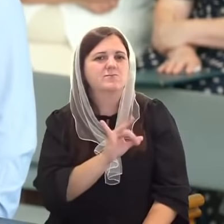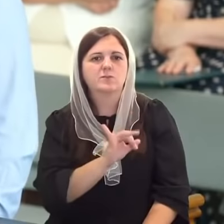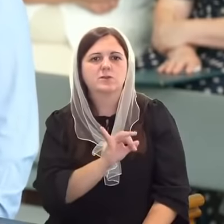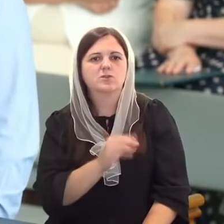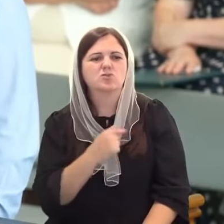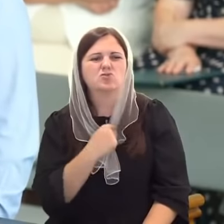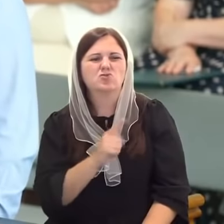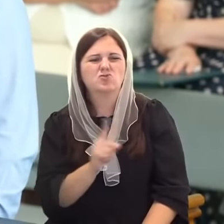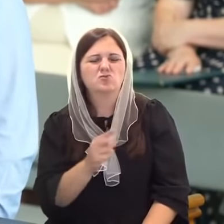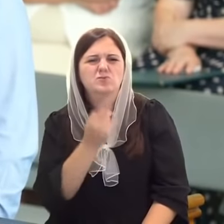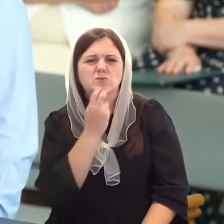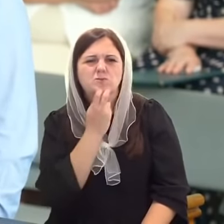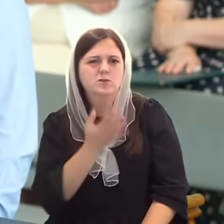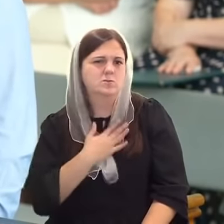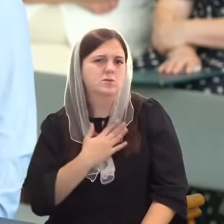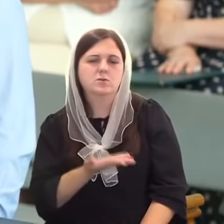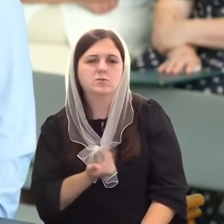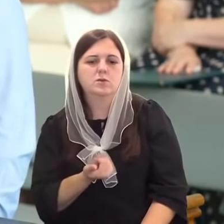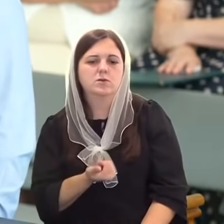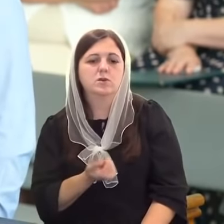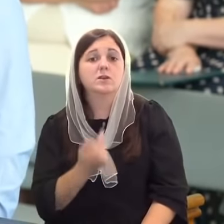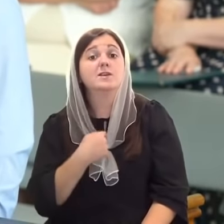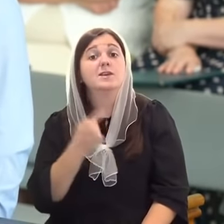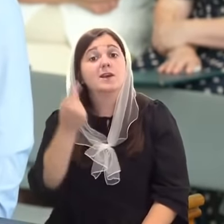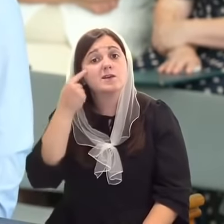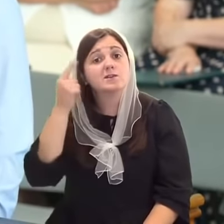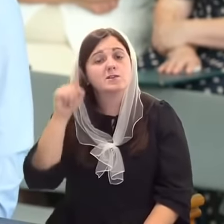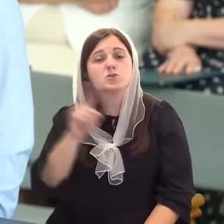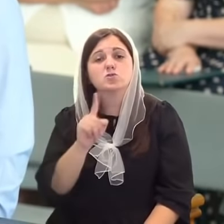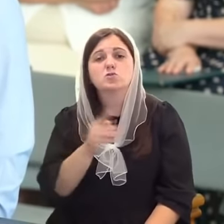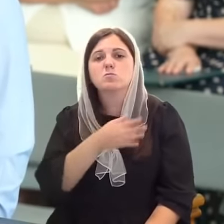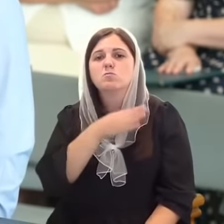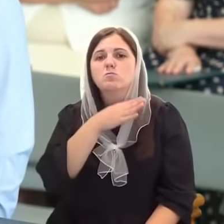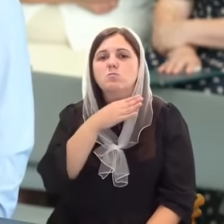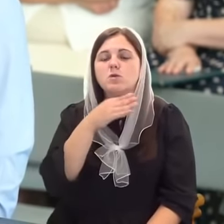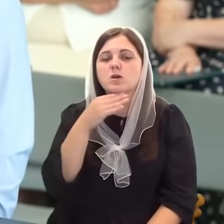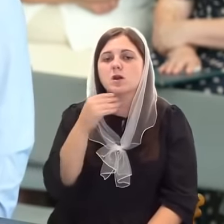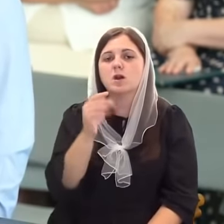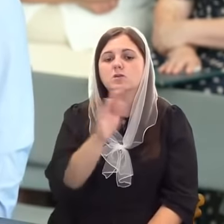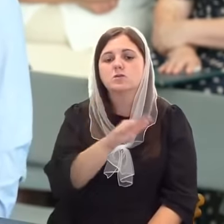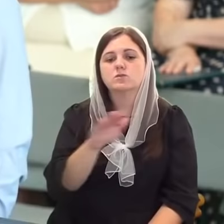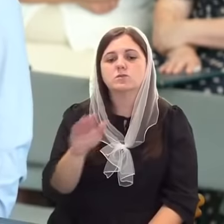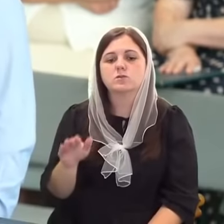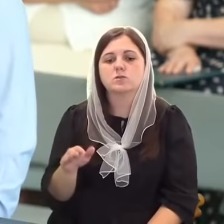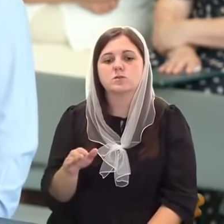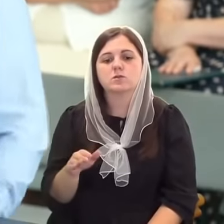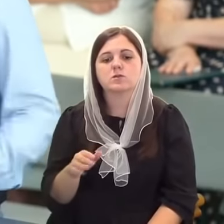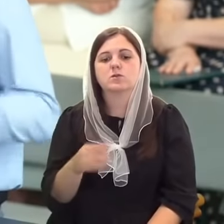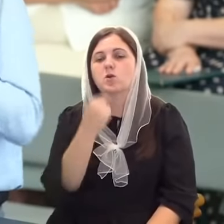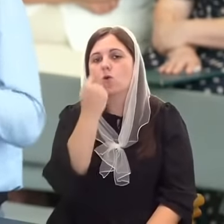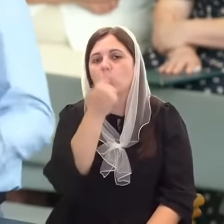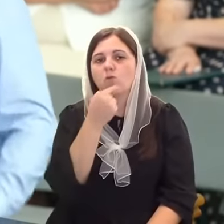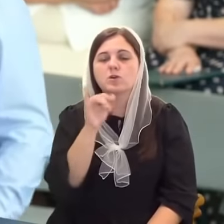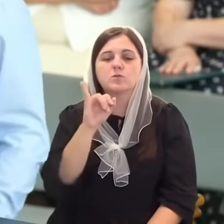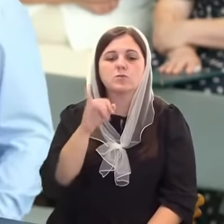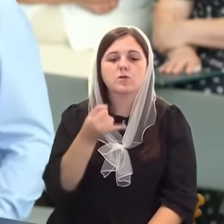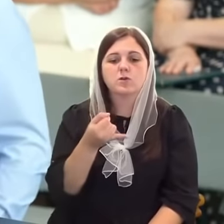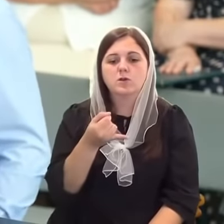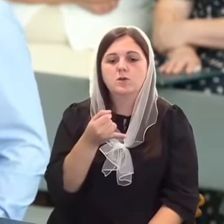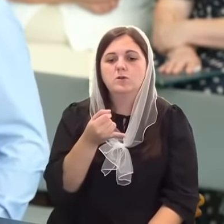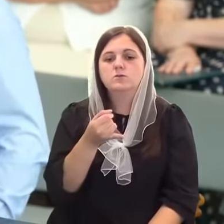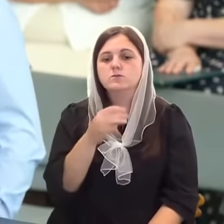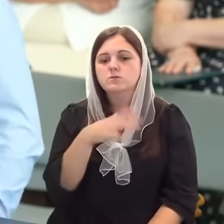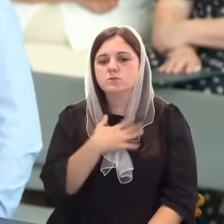избежать насмешек. И я знаю, что многие ребята с недостатками речи или с невнятной речи,